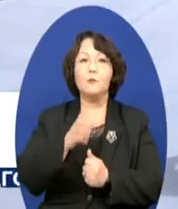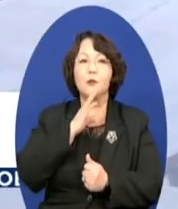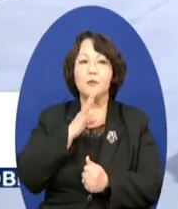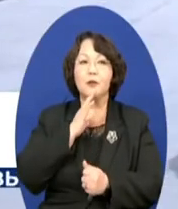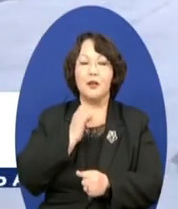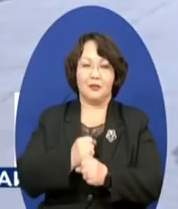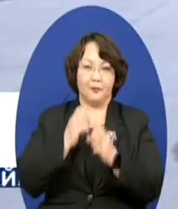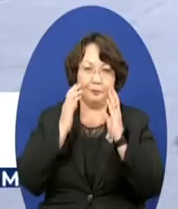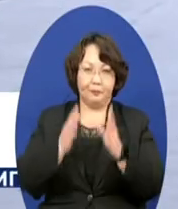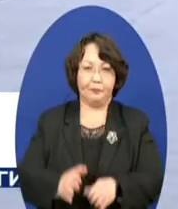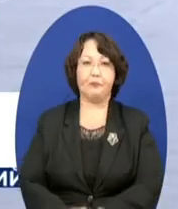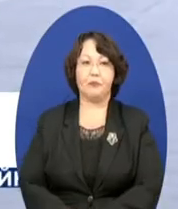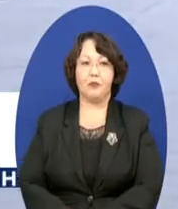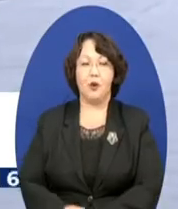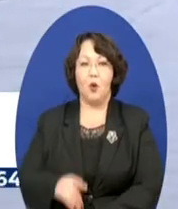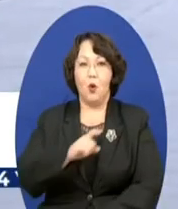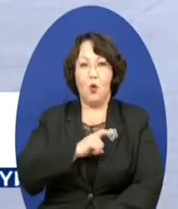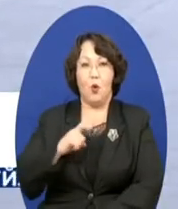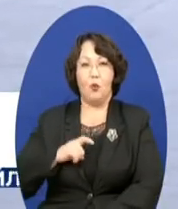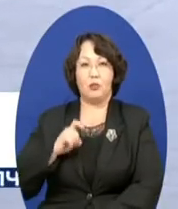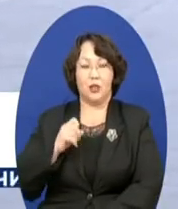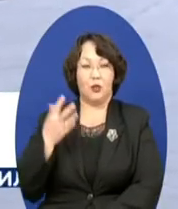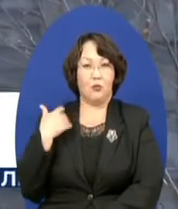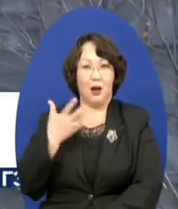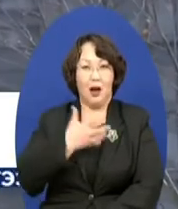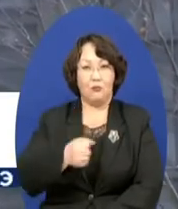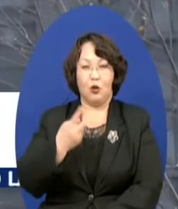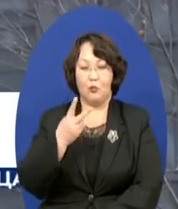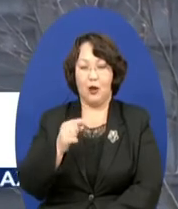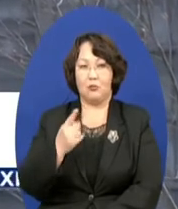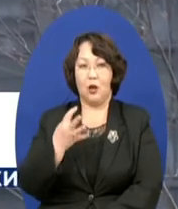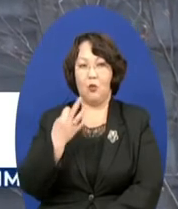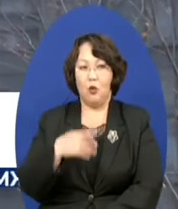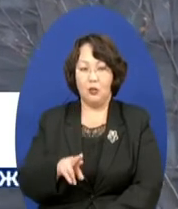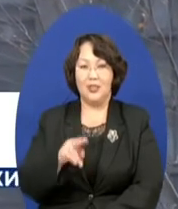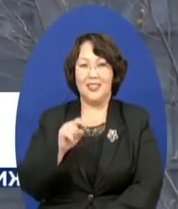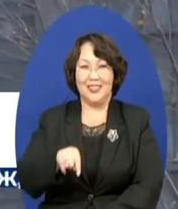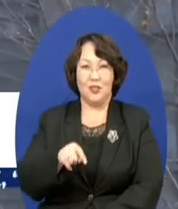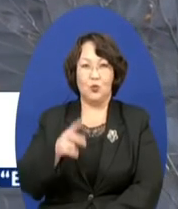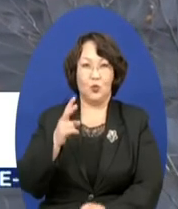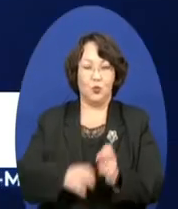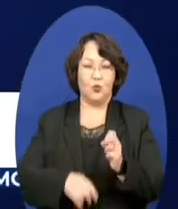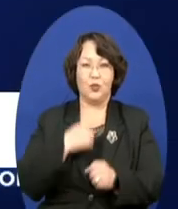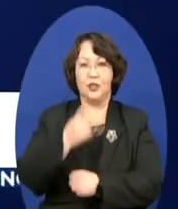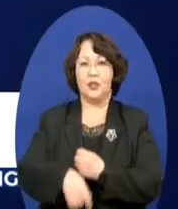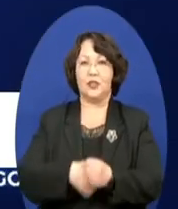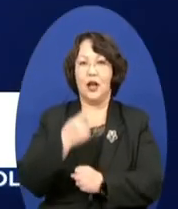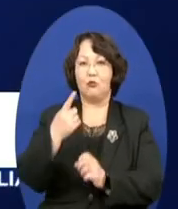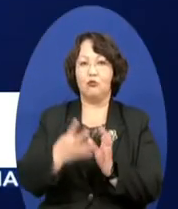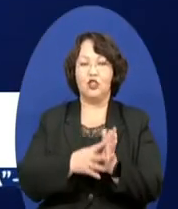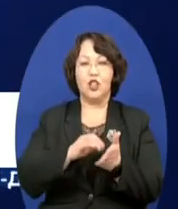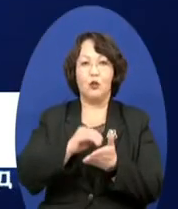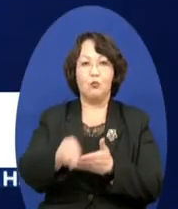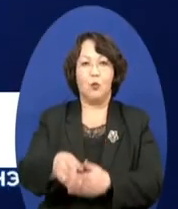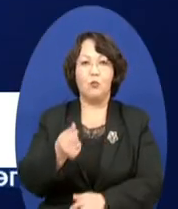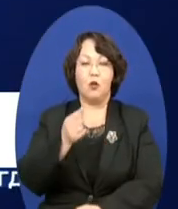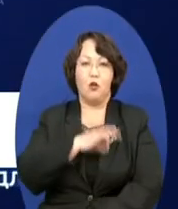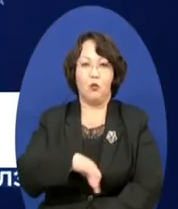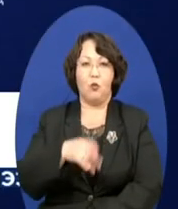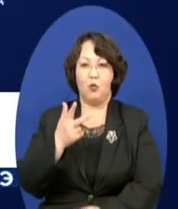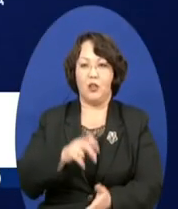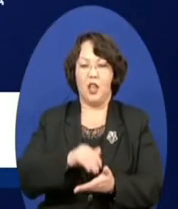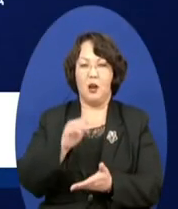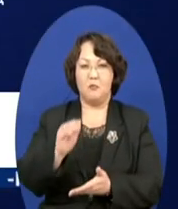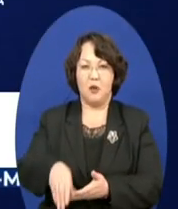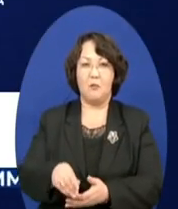байгаа. Хувьчлагдах үедээ буюу 2015 онд хөтлийн цемч хон үйлдвэр жилийн 19 тэрбум төгрөгийн орлоготой